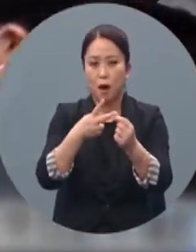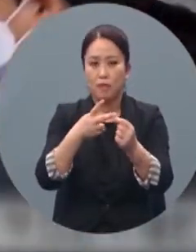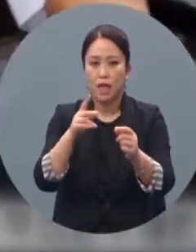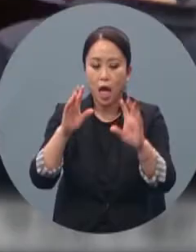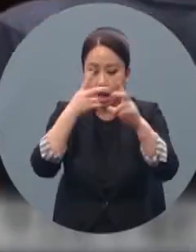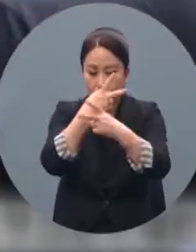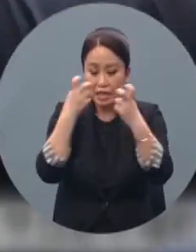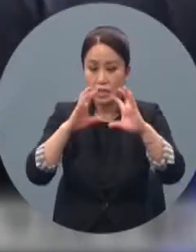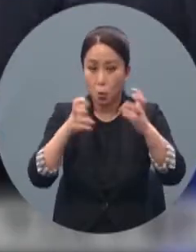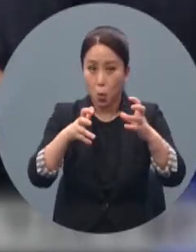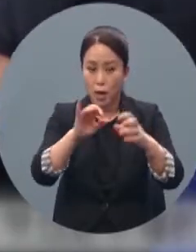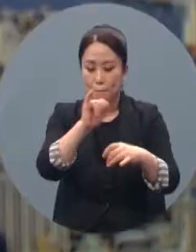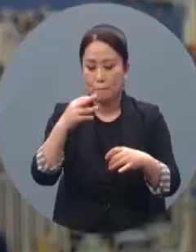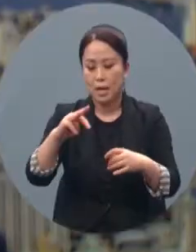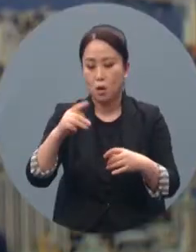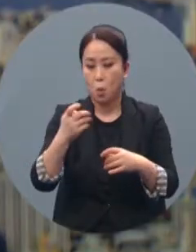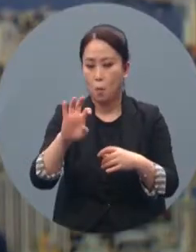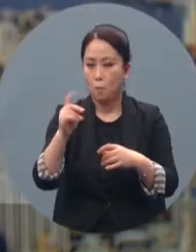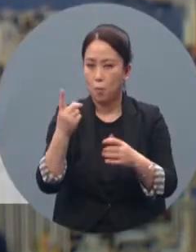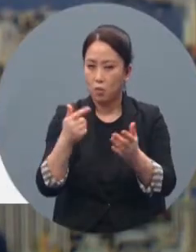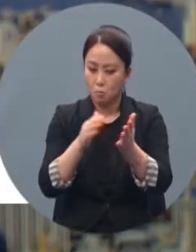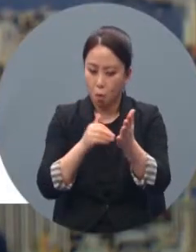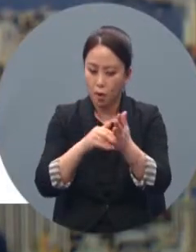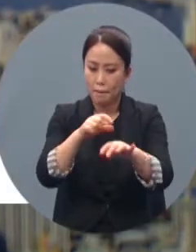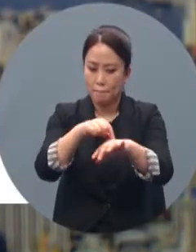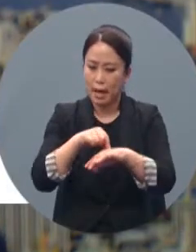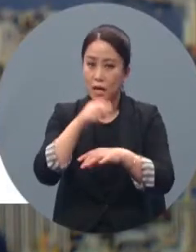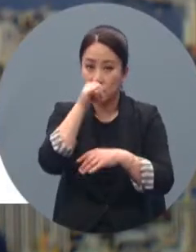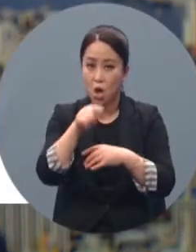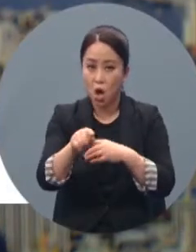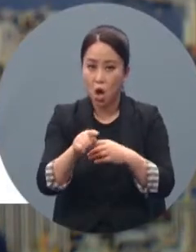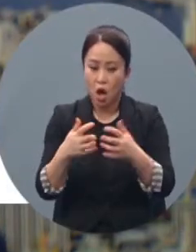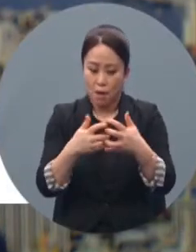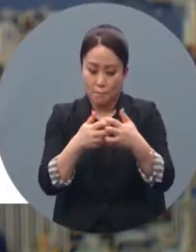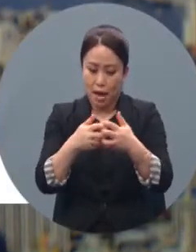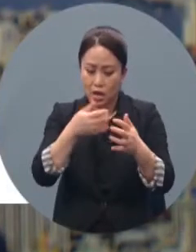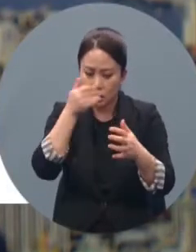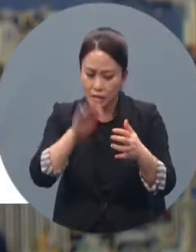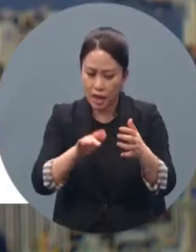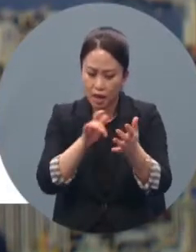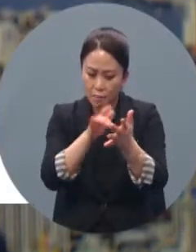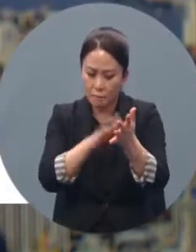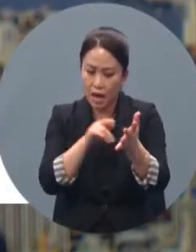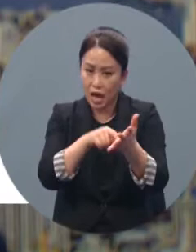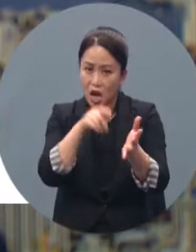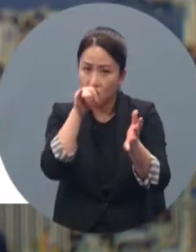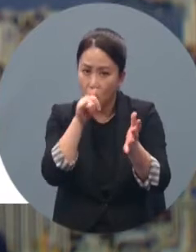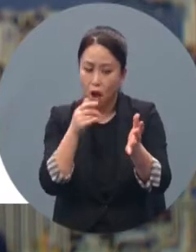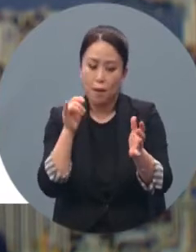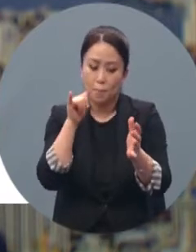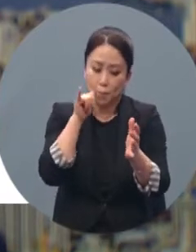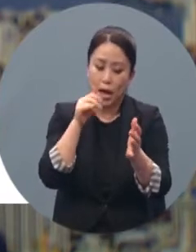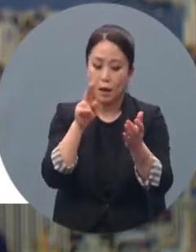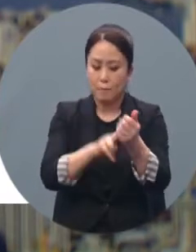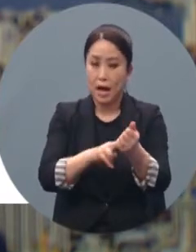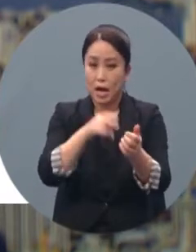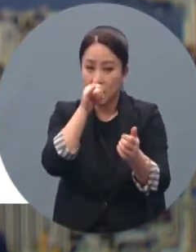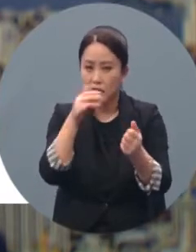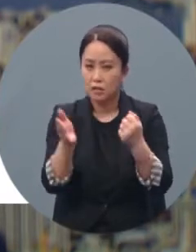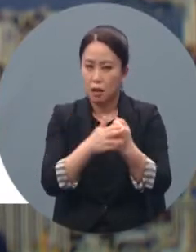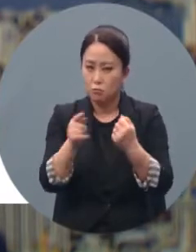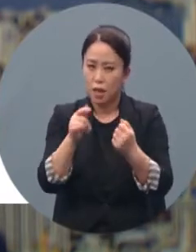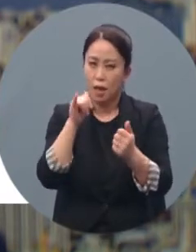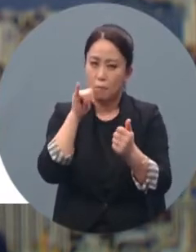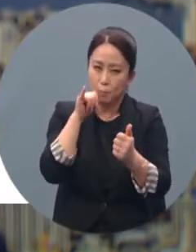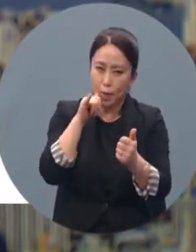밀수입했습니다. 내부가 금속으로 가득 차 있는데 속에 비어 있고 마약이 은닉되어 있었기 때문에 마약을